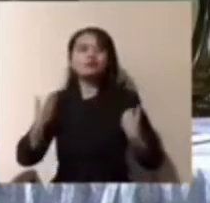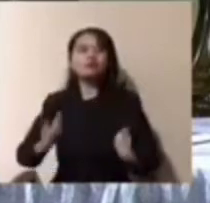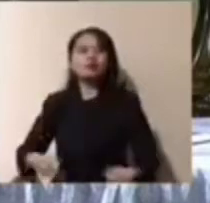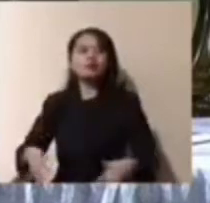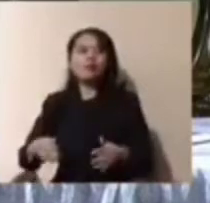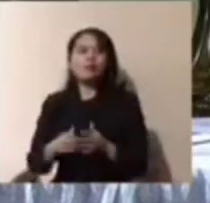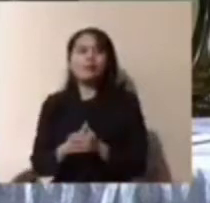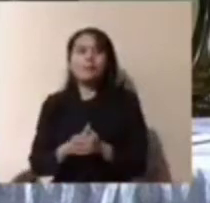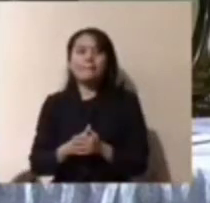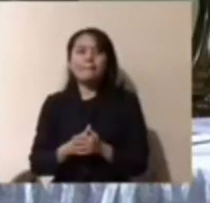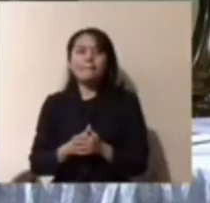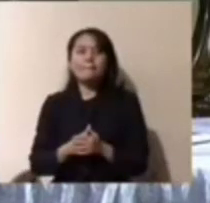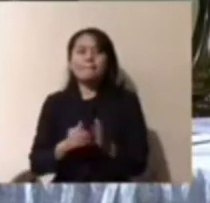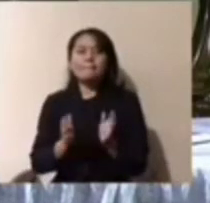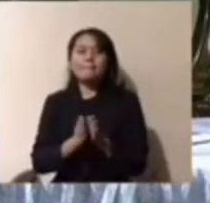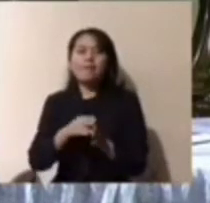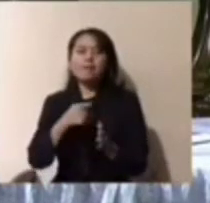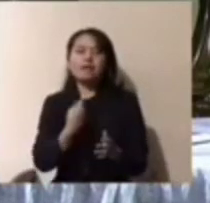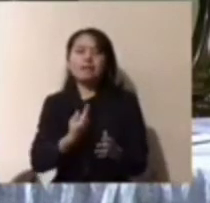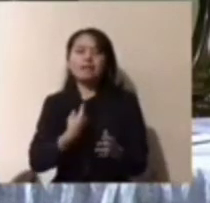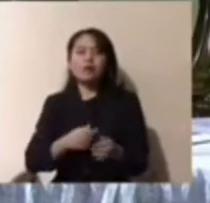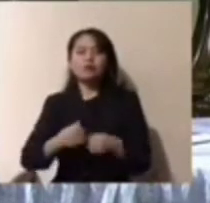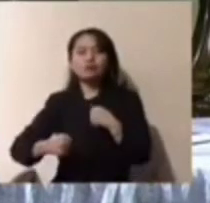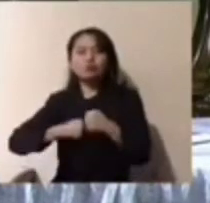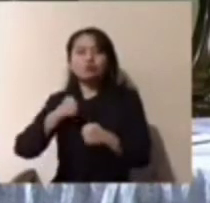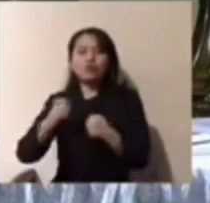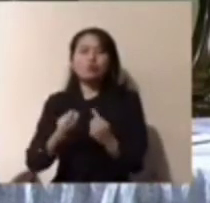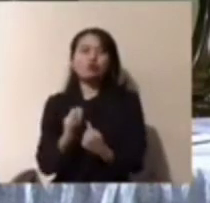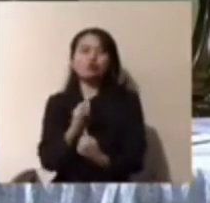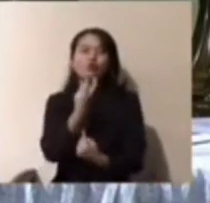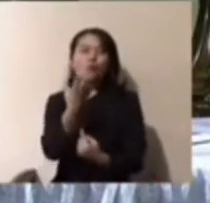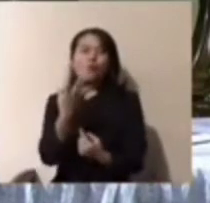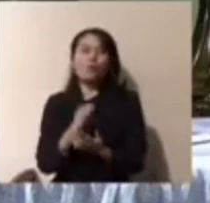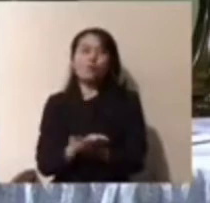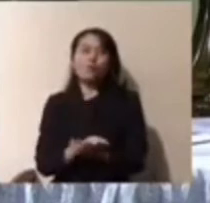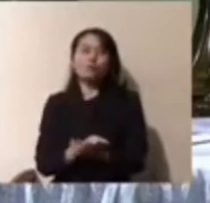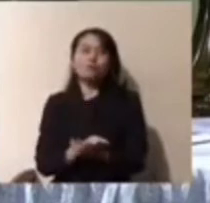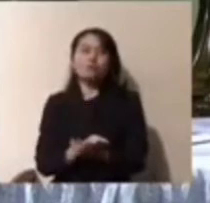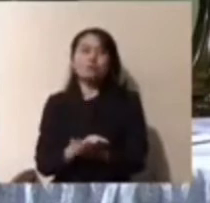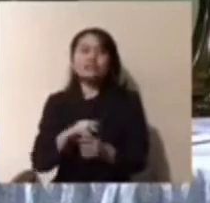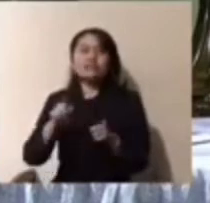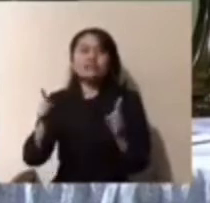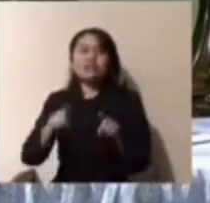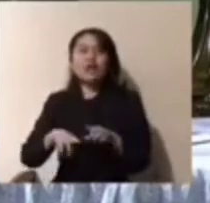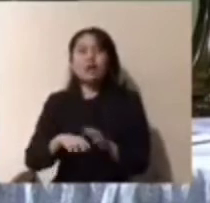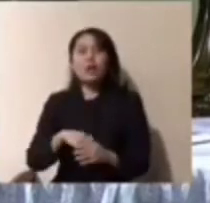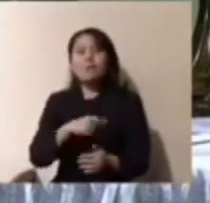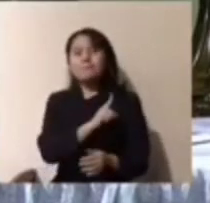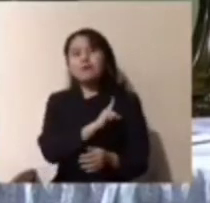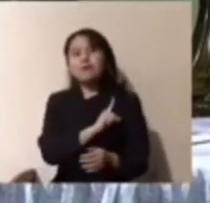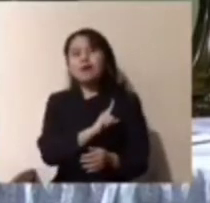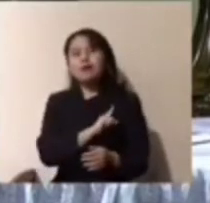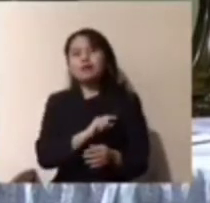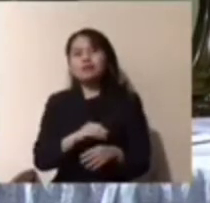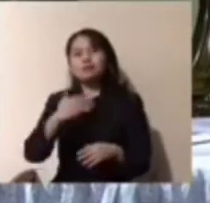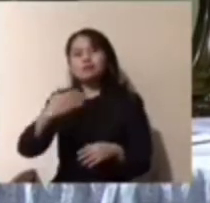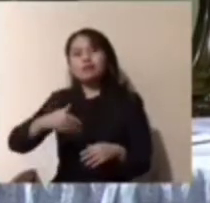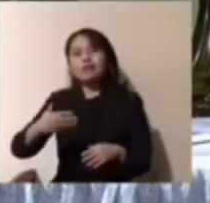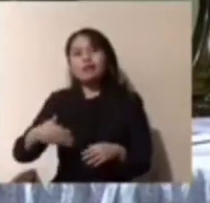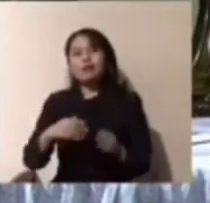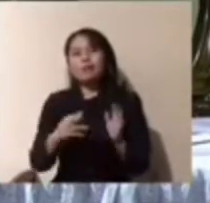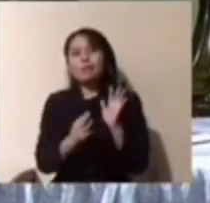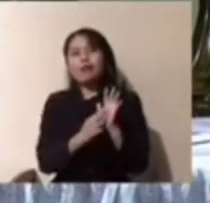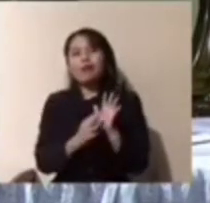manusia. Dan kita sendiri berusaha bertumbuh menjadi pribadi-pribadi yang